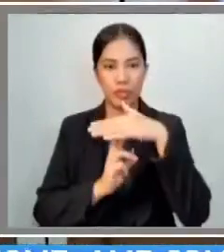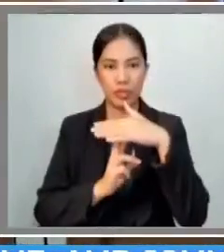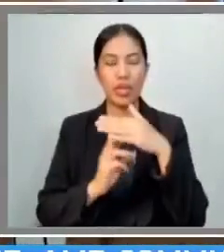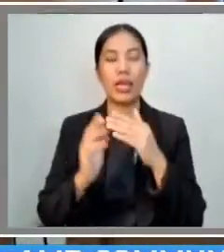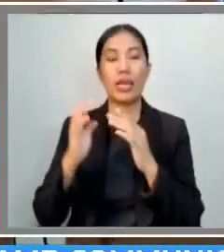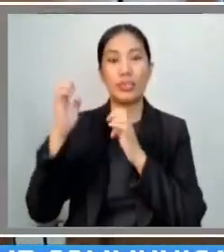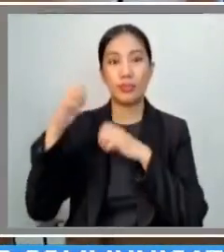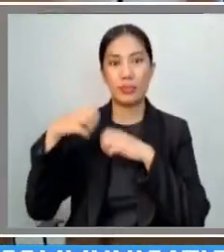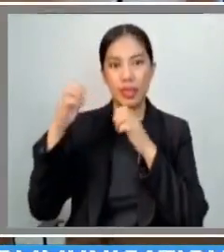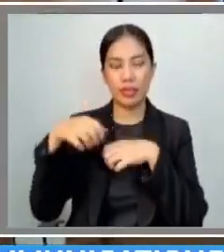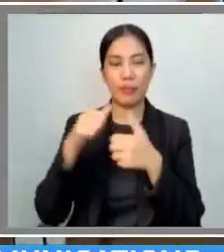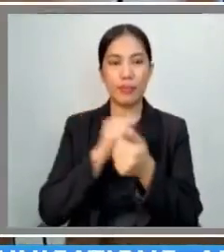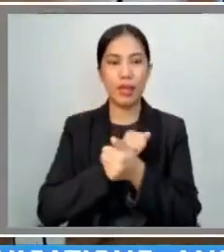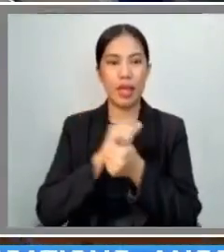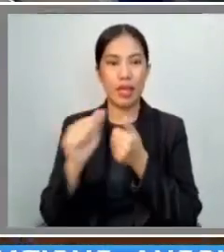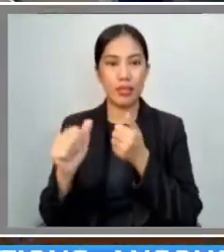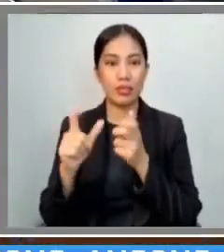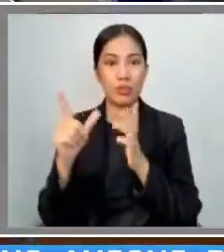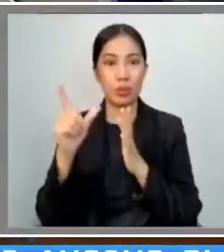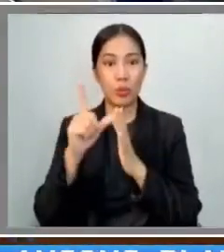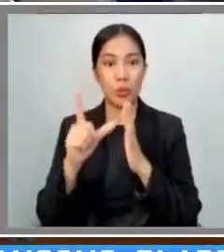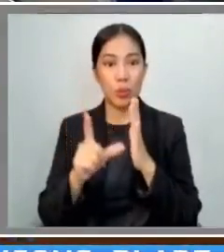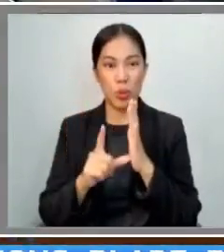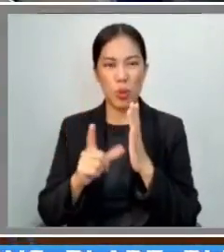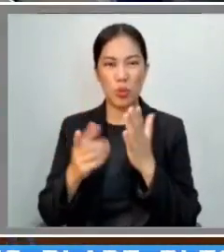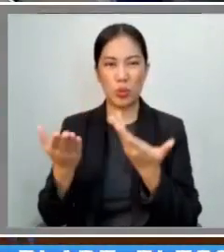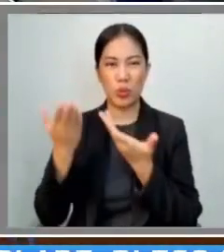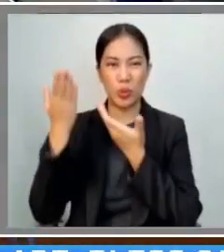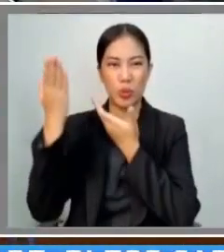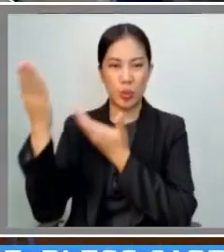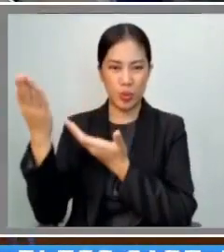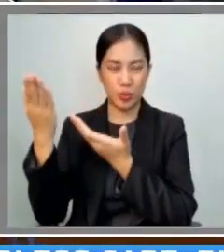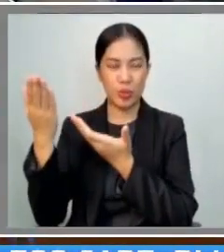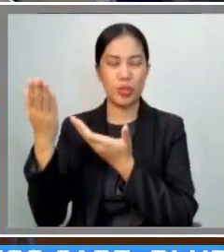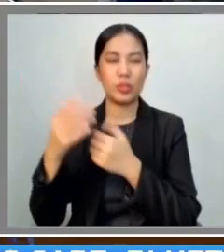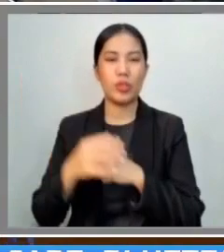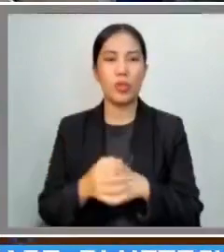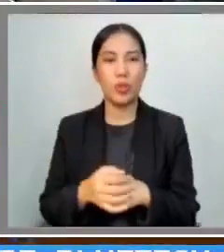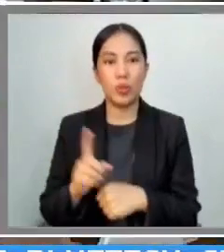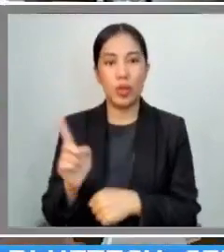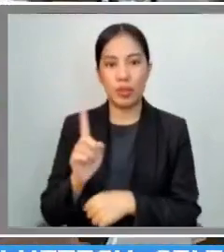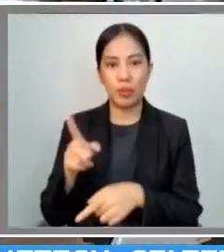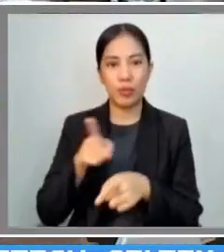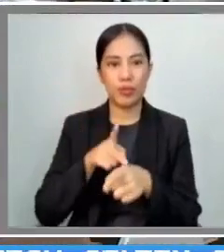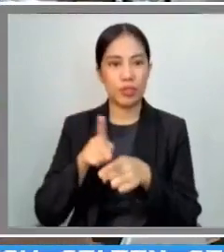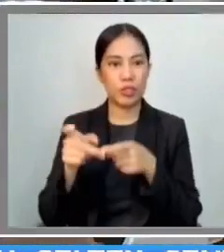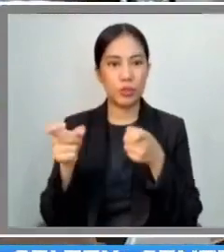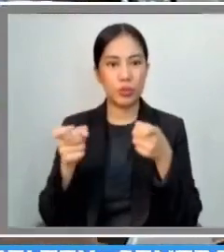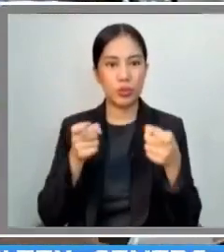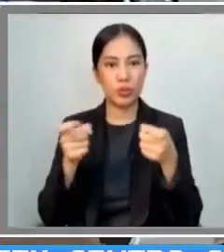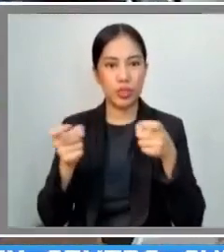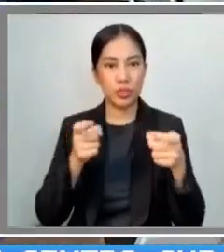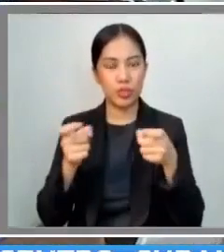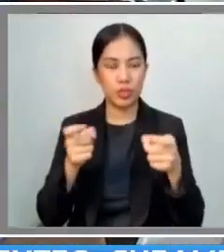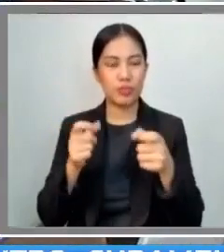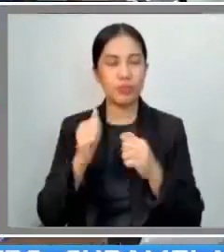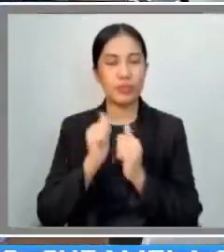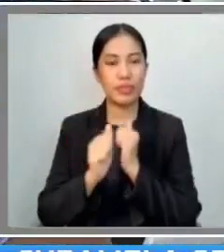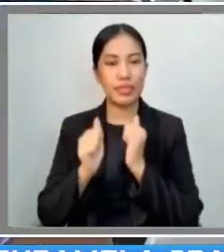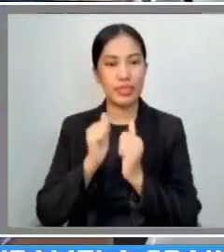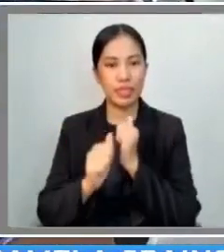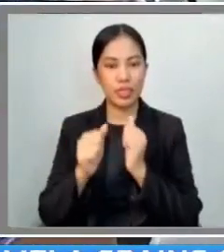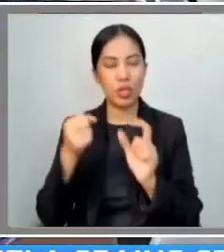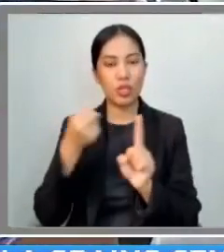ang kakapasa paang na panukala sa house committee on civil service and professional regulation na ginagawang automatic ang promotion ng mga